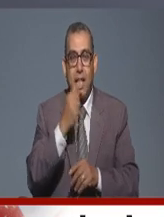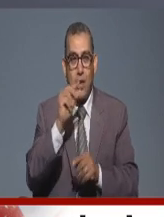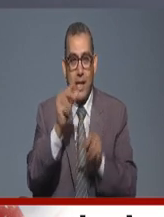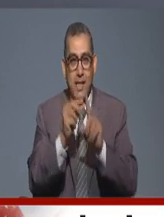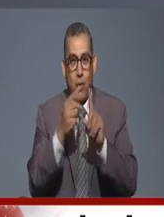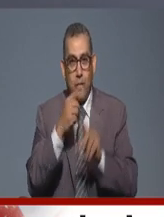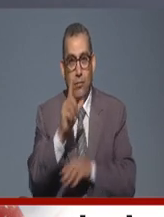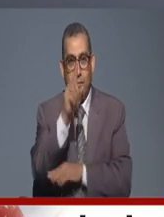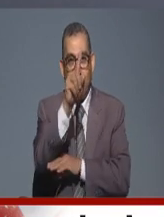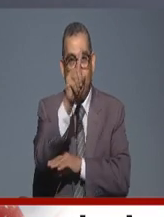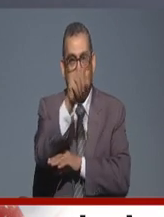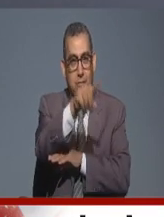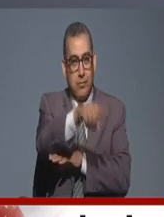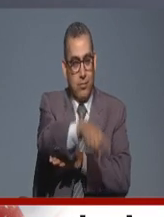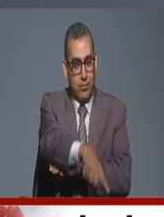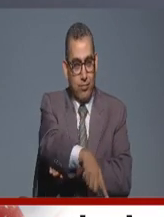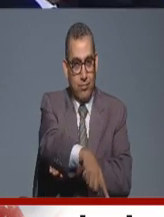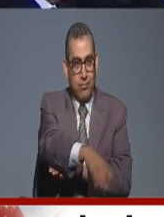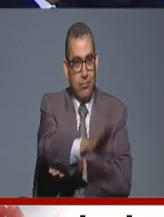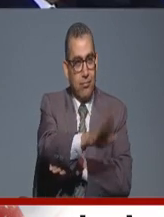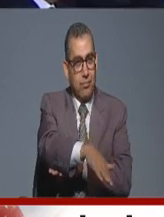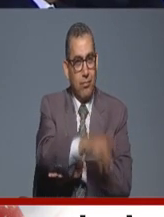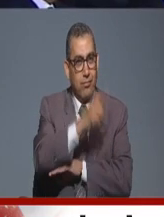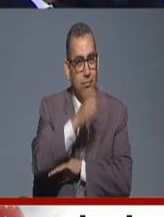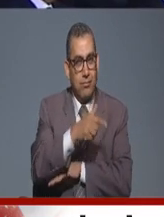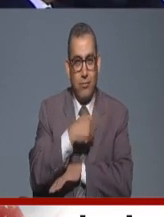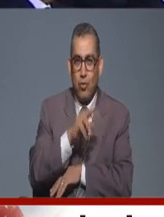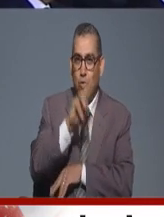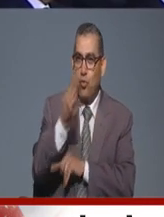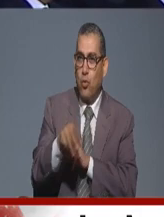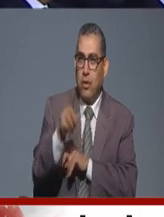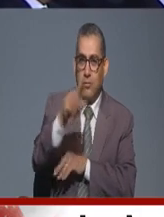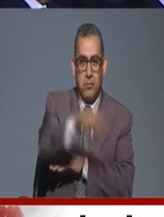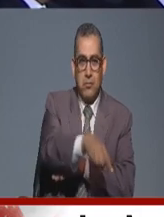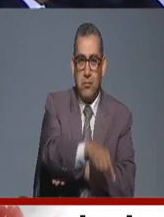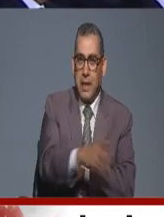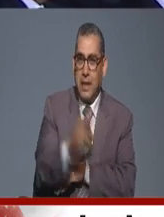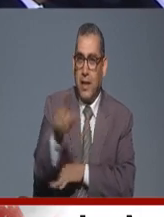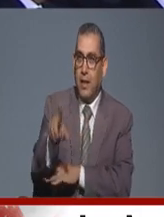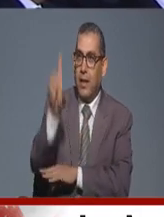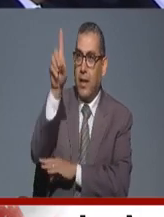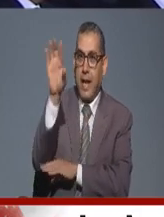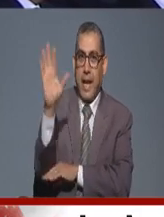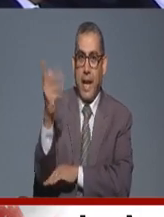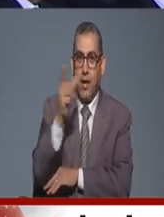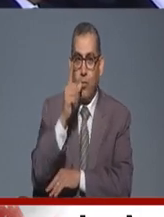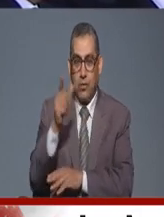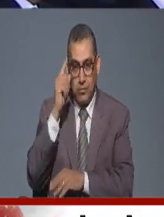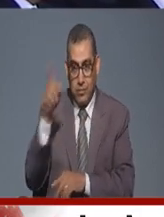المدفع بصه للارض فسالت قالوا لي دي معنى